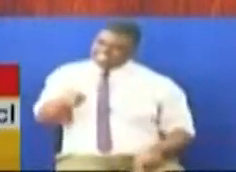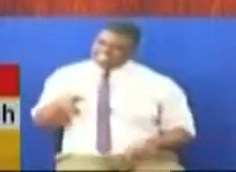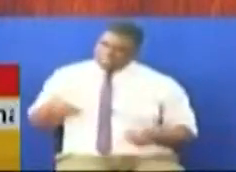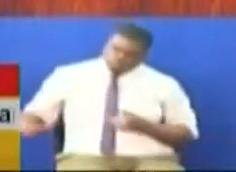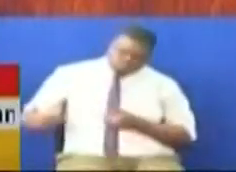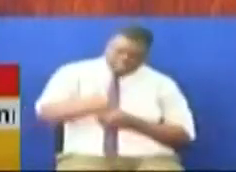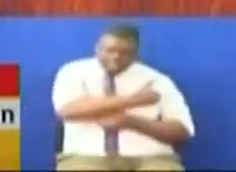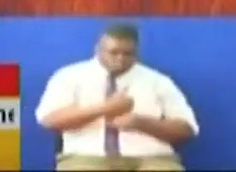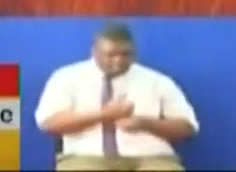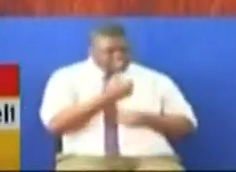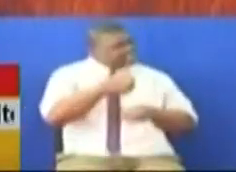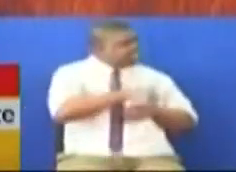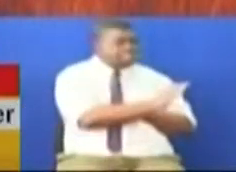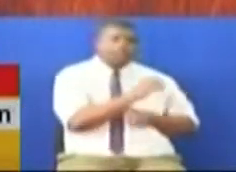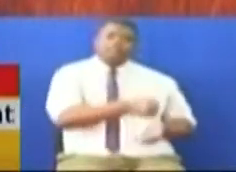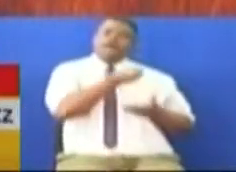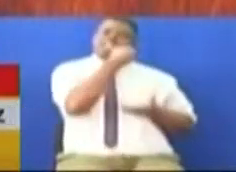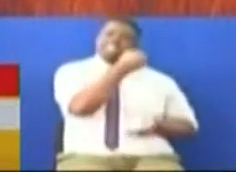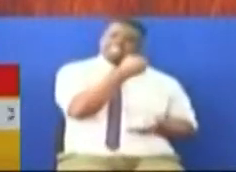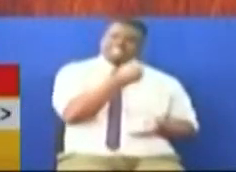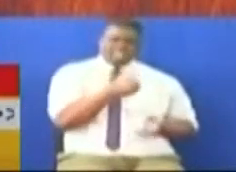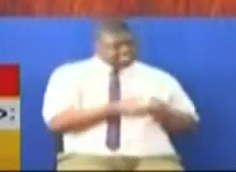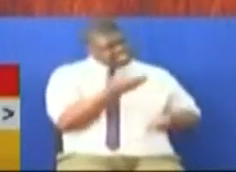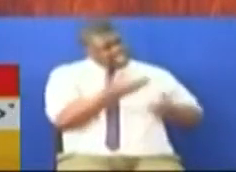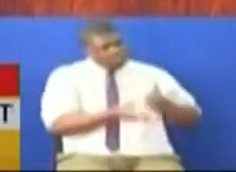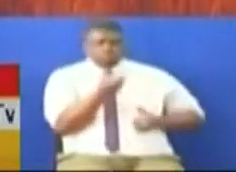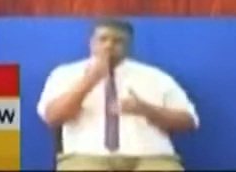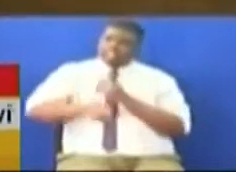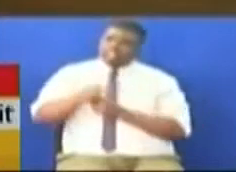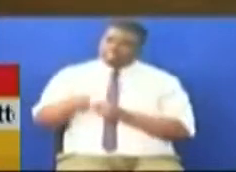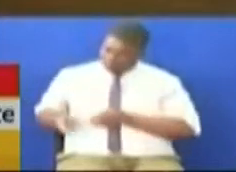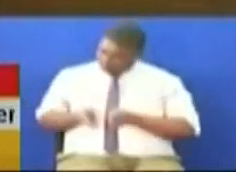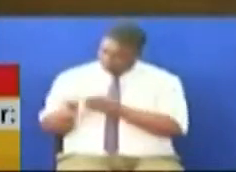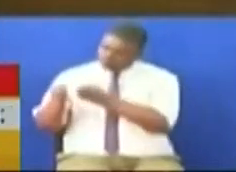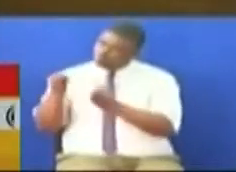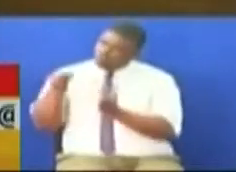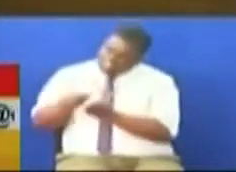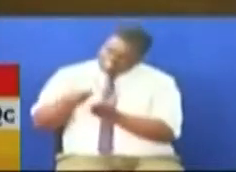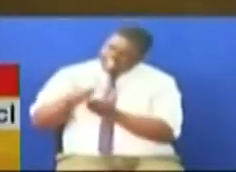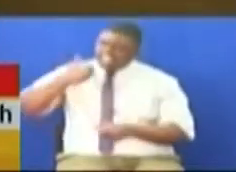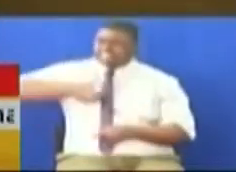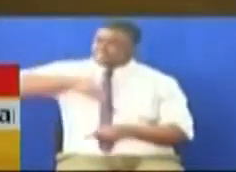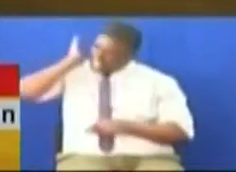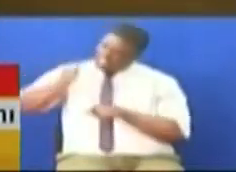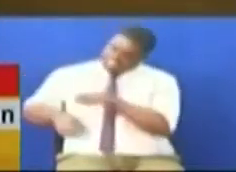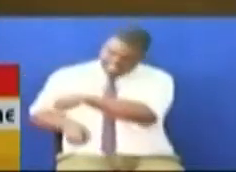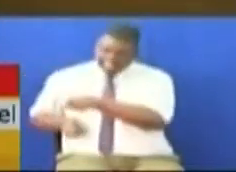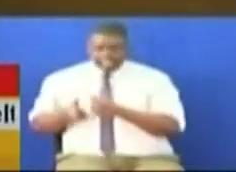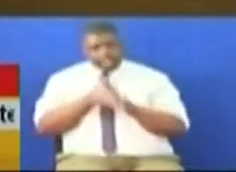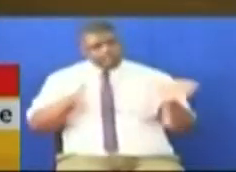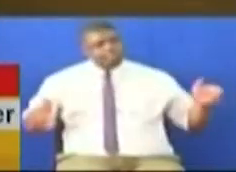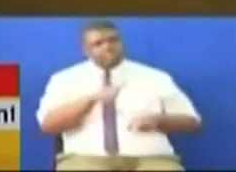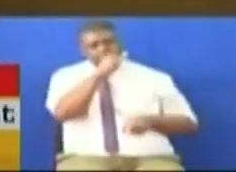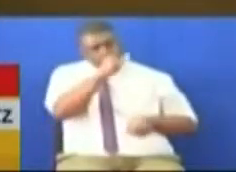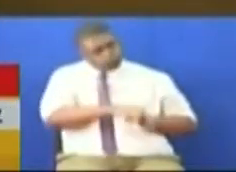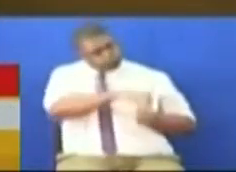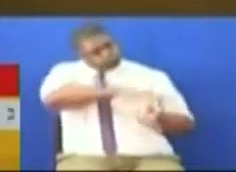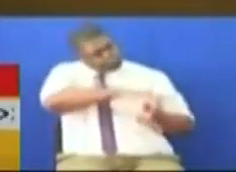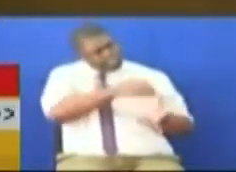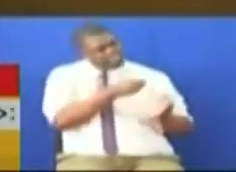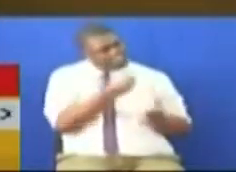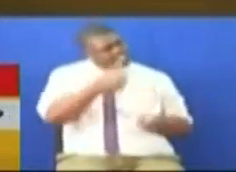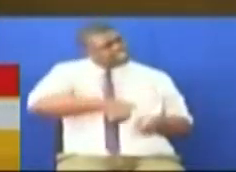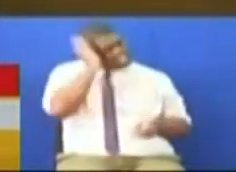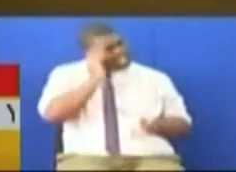zinakusanywa nje na budget zina changamoto ya kuwekwa kwenye mfumo wa fedha wa serikali, kwa hiyo inatoa nafasi ya watu kutumia hiyo fedha ya umma